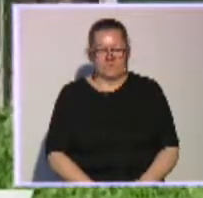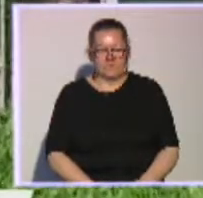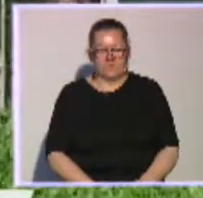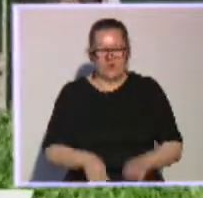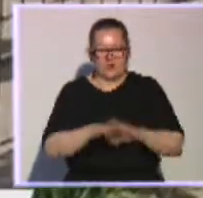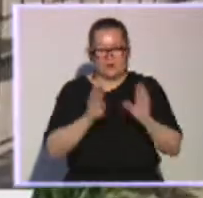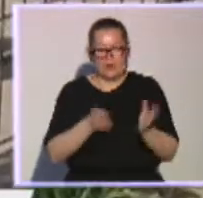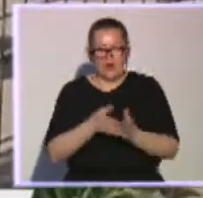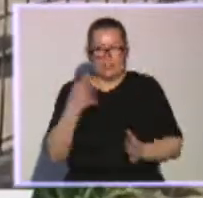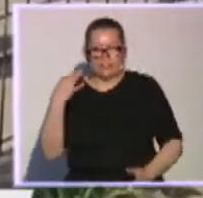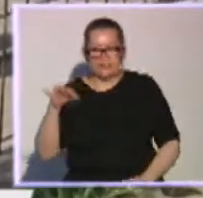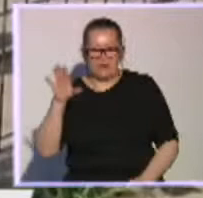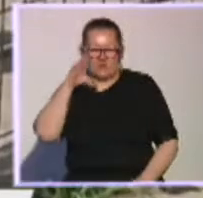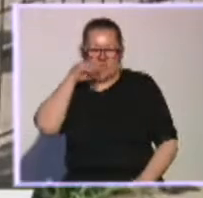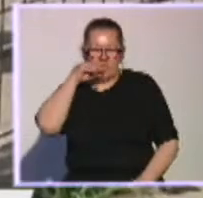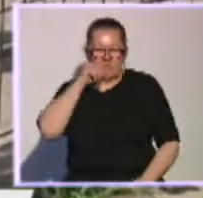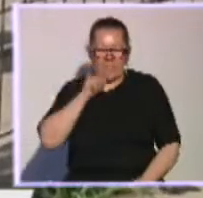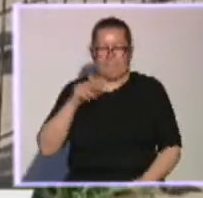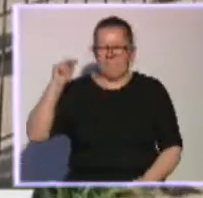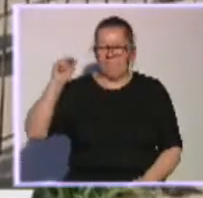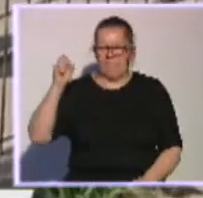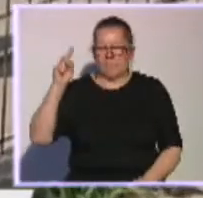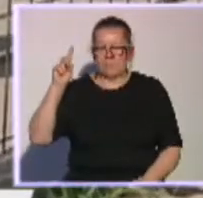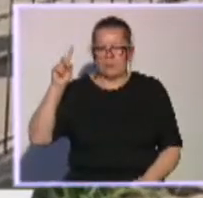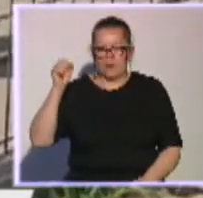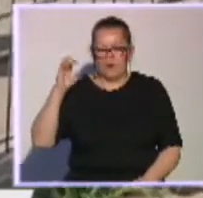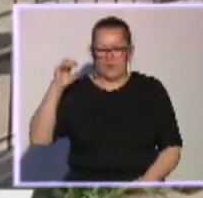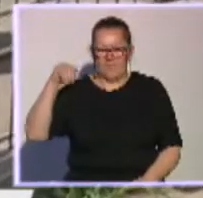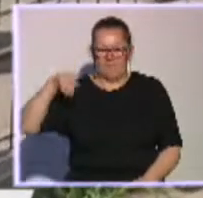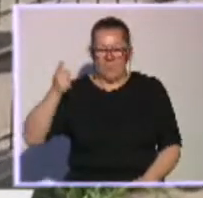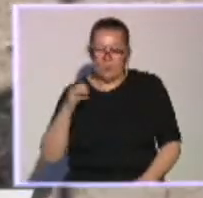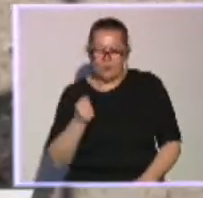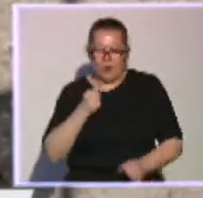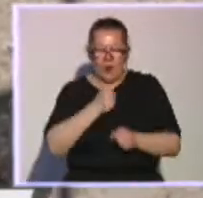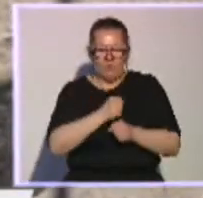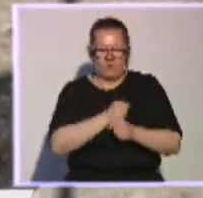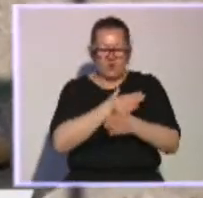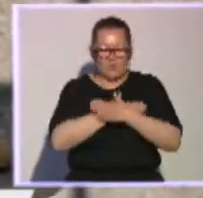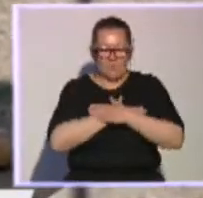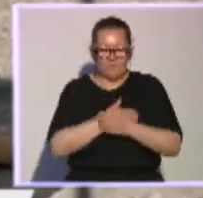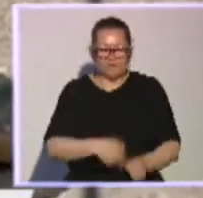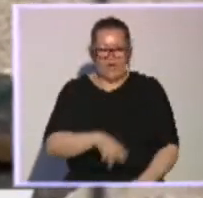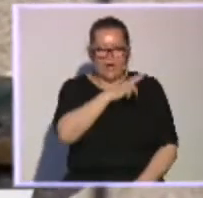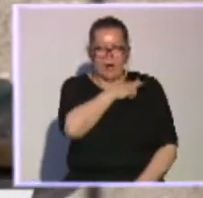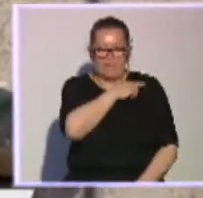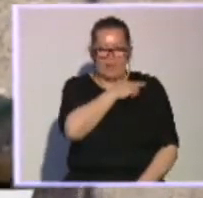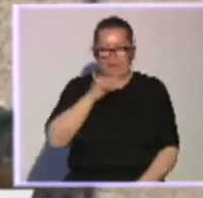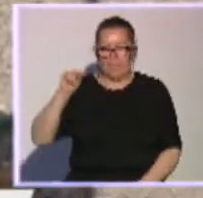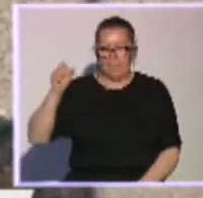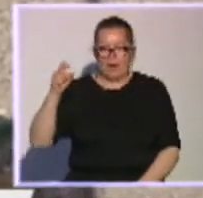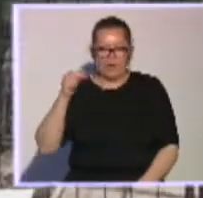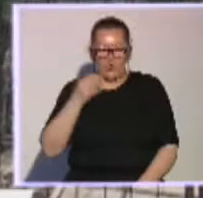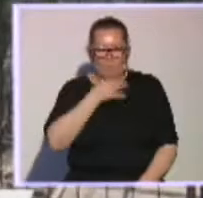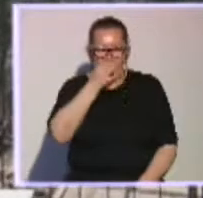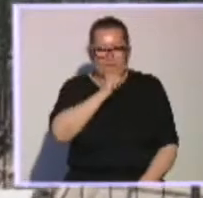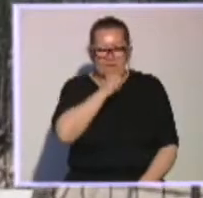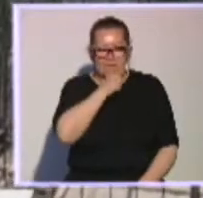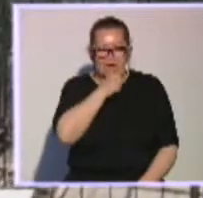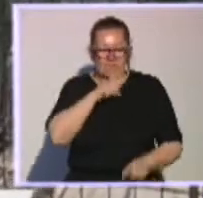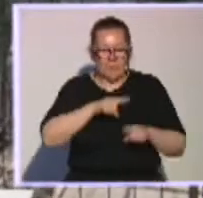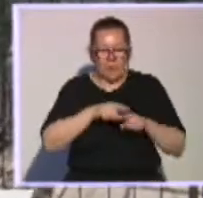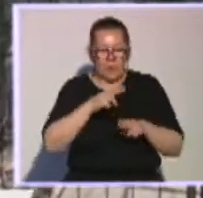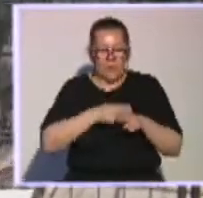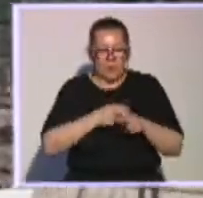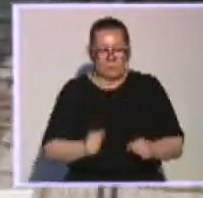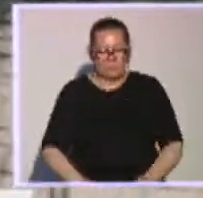În total, 10 câini găzduiți la padocul din Motru au fost eutanasiați. Reprezentanții padocului susțin că aceștia erau bătrâni și bolnavi. În plus,